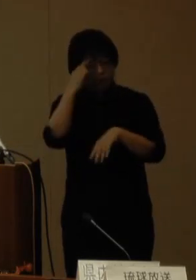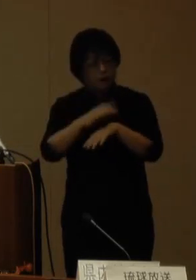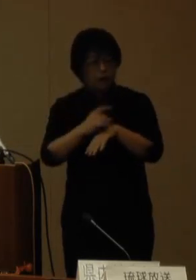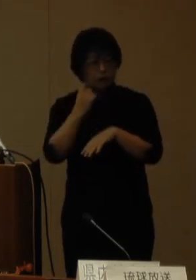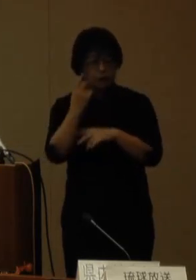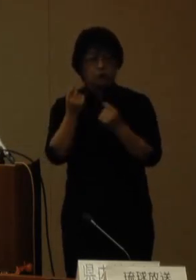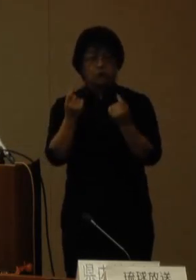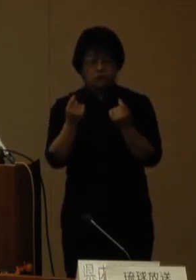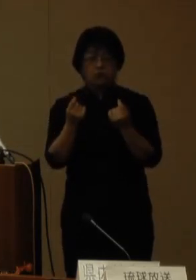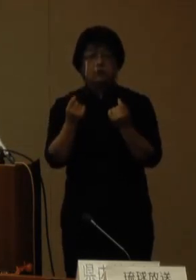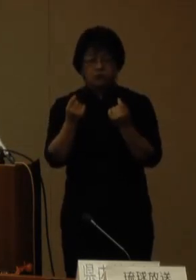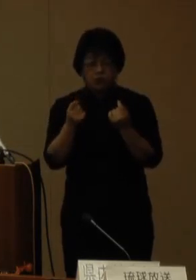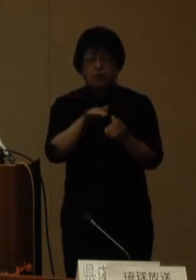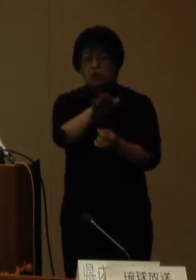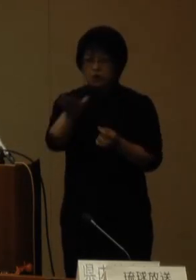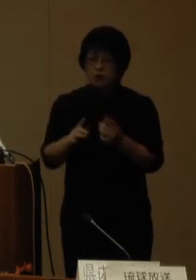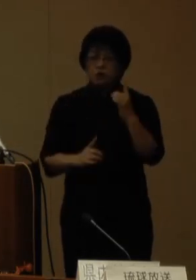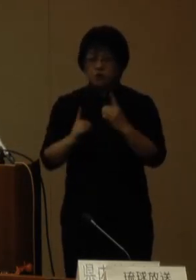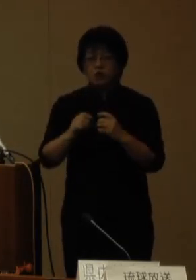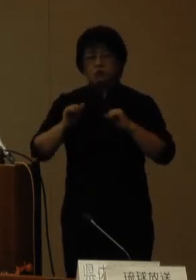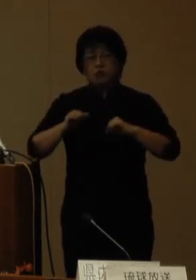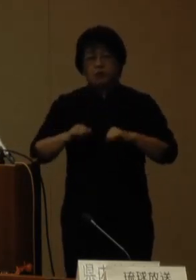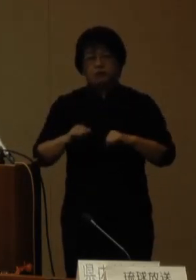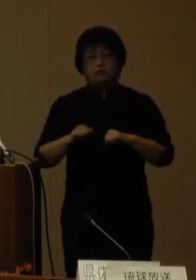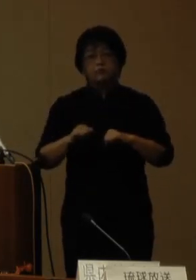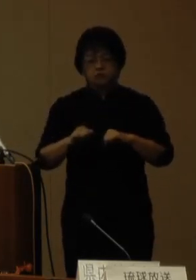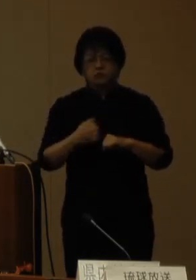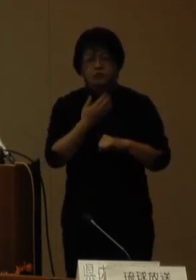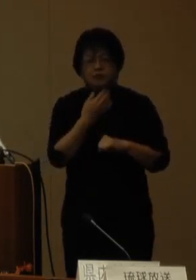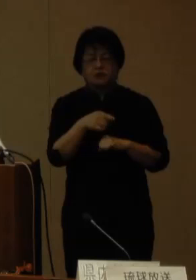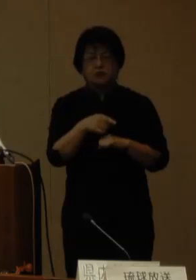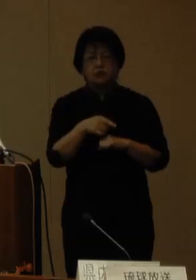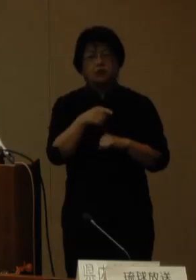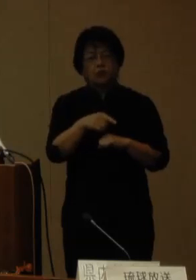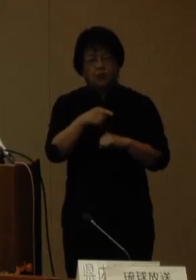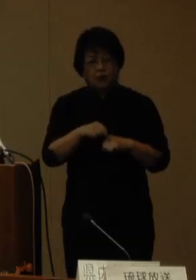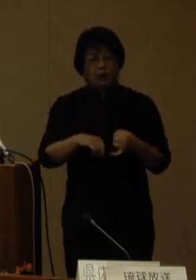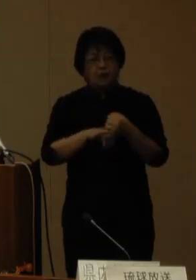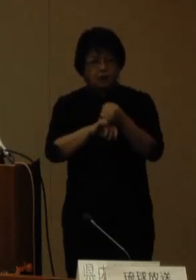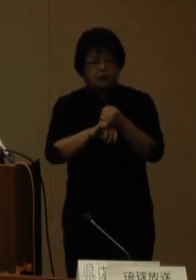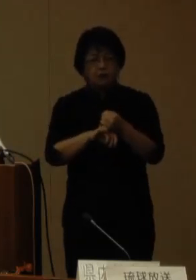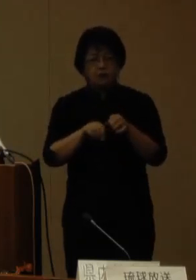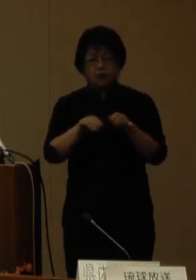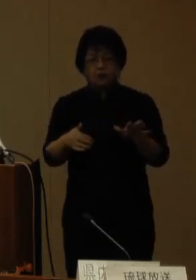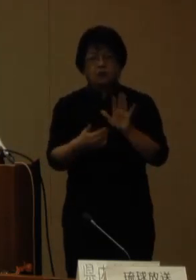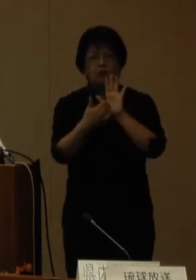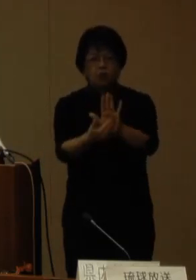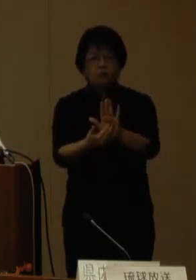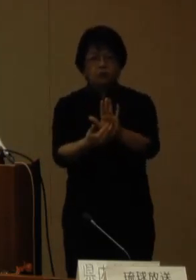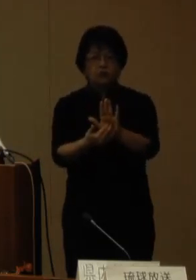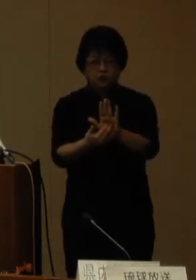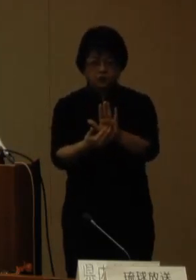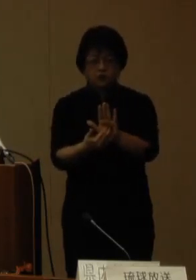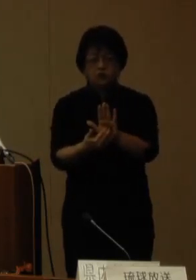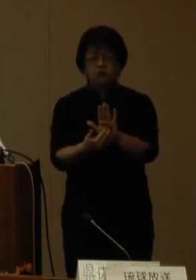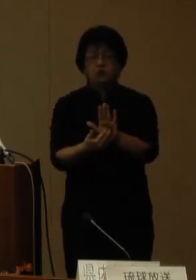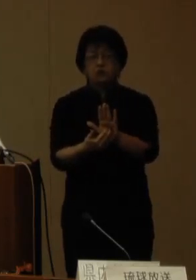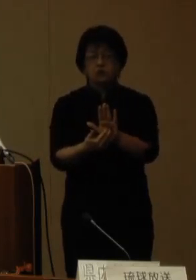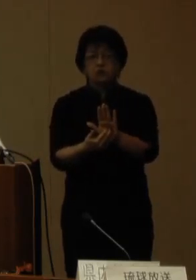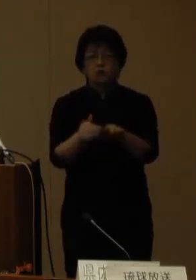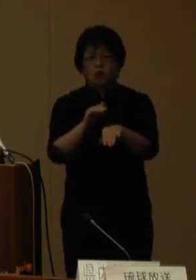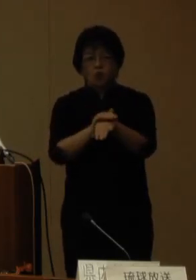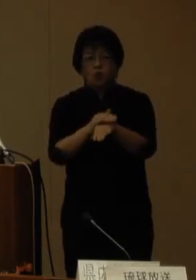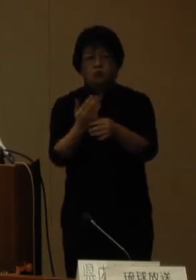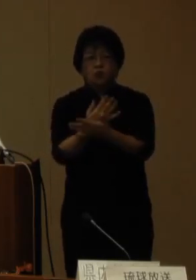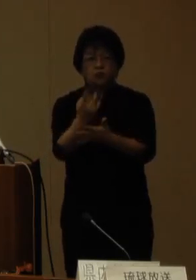なで頑張るということが一番大切で、それが確実な感染拡大を防止する手段です